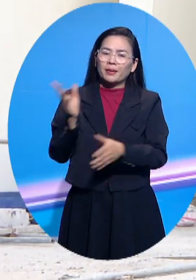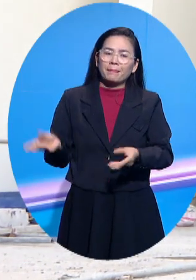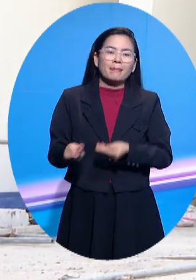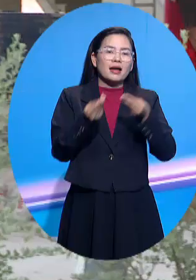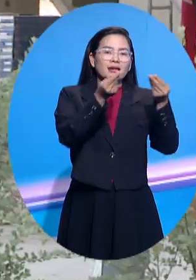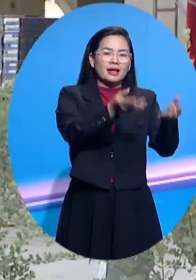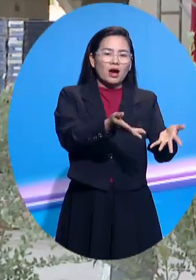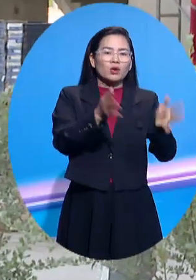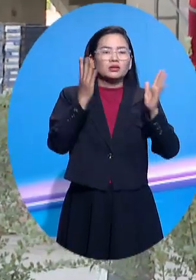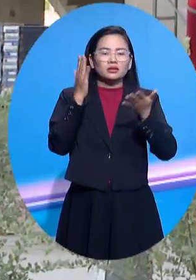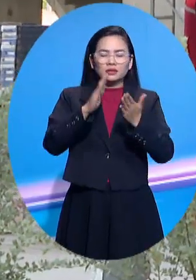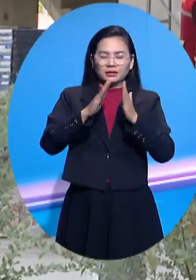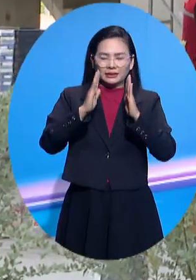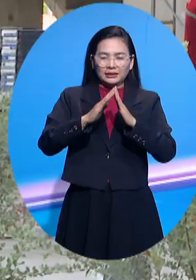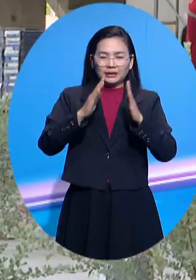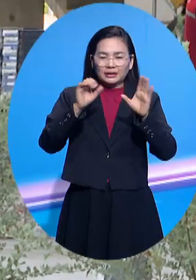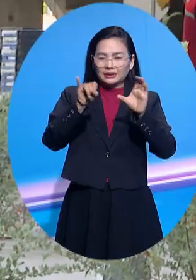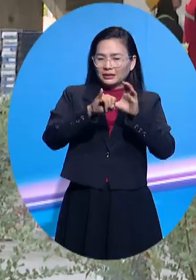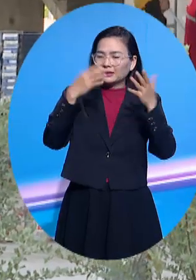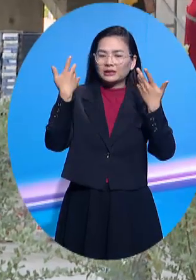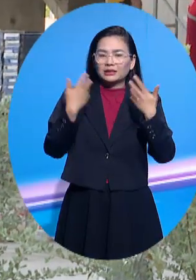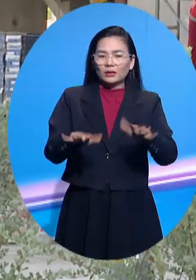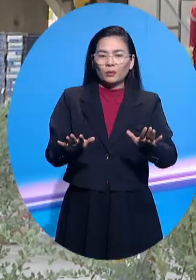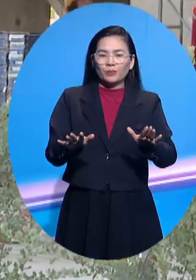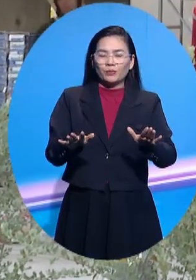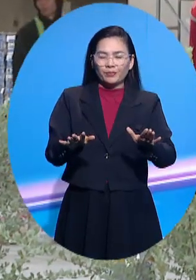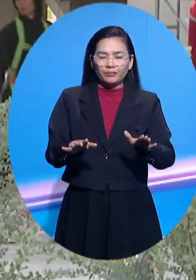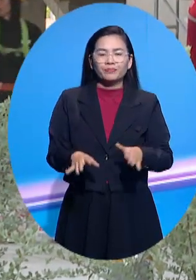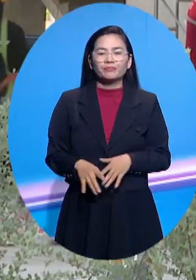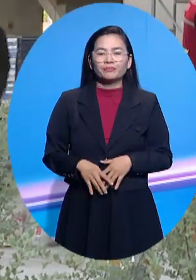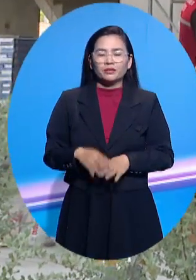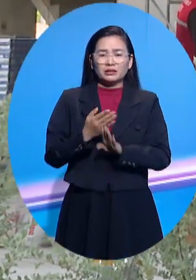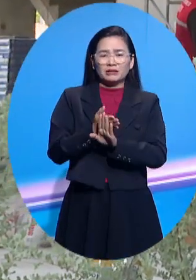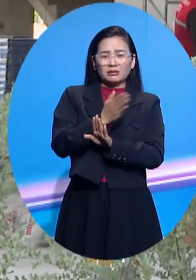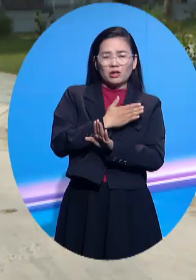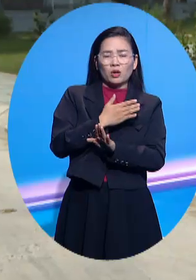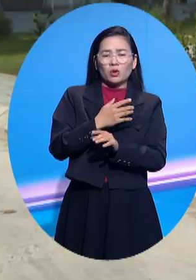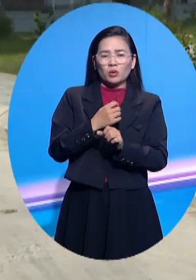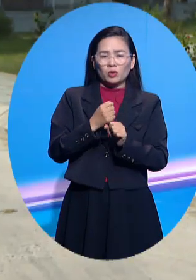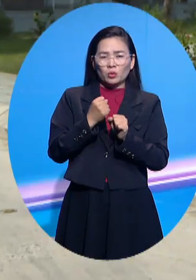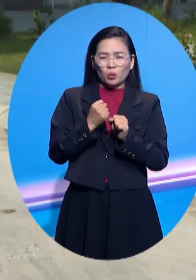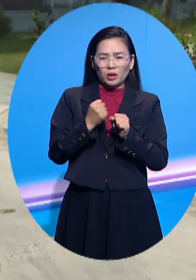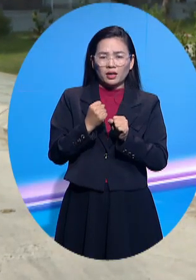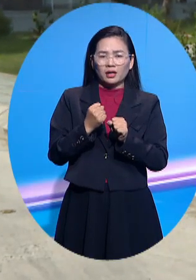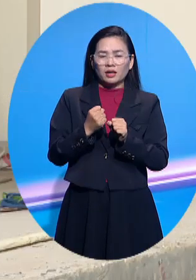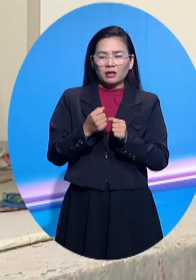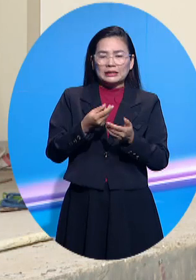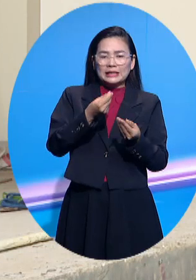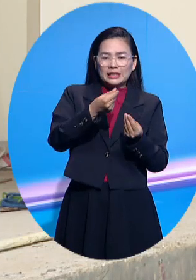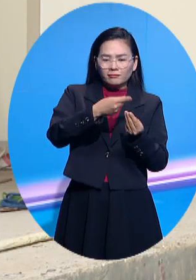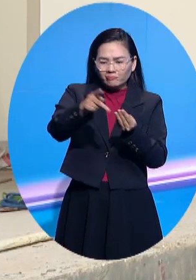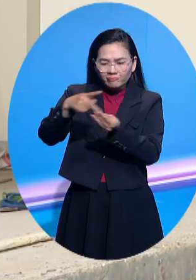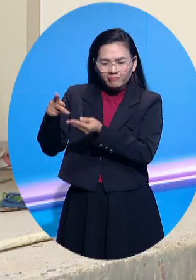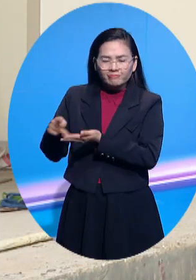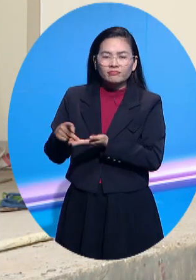giao cái khu vực khấu phòng mổ và hoạt động trước xong với đó thì cũng phải đạt yêu cầu giảng Nhân Quý m này